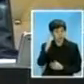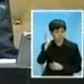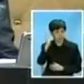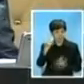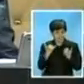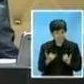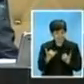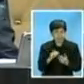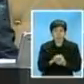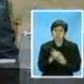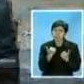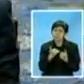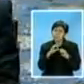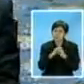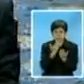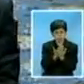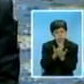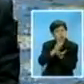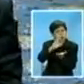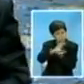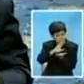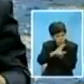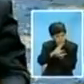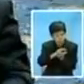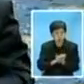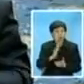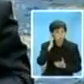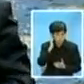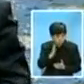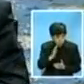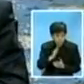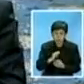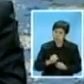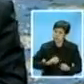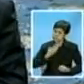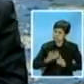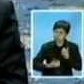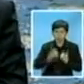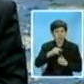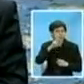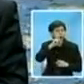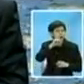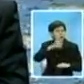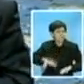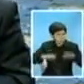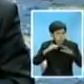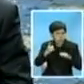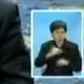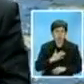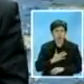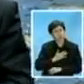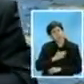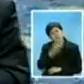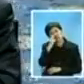ค ่ ะ เราเนี่ยมันอยู่ในวาระของเรื่องงบประมาณแล้วพรุ่งนี้เราจะพูดกันเต็มๆเรื่องน้ำท่วมผมก็